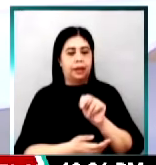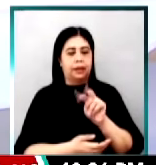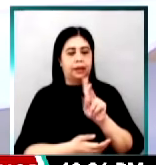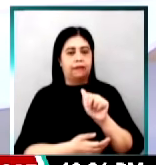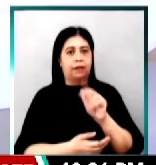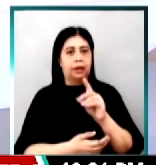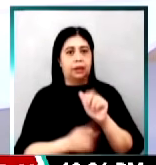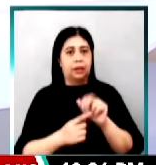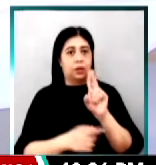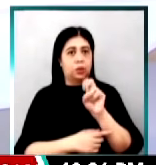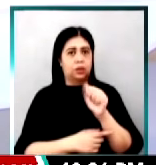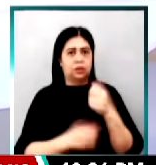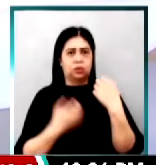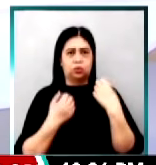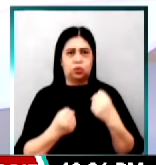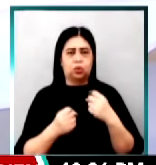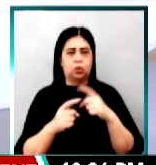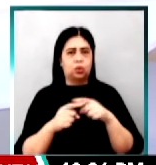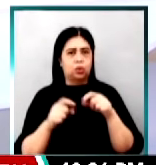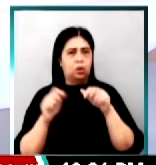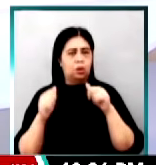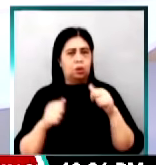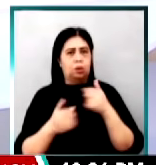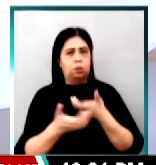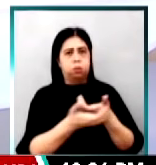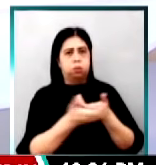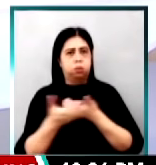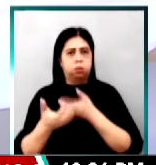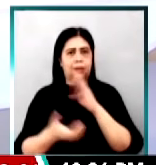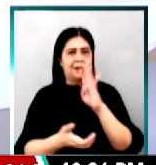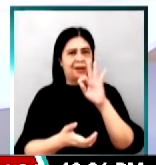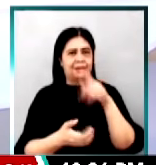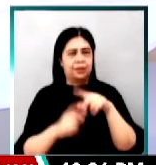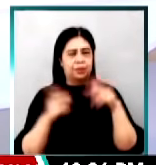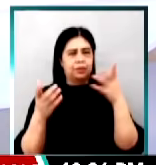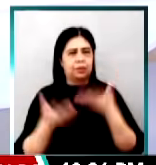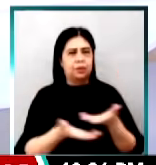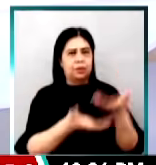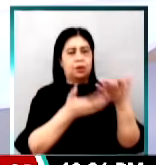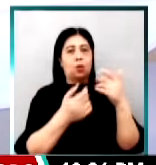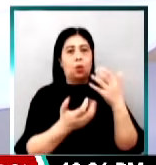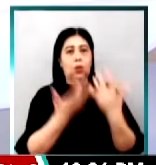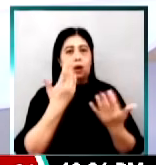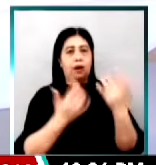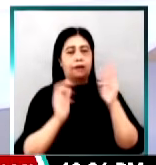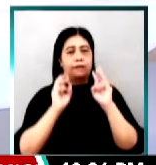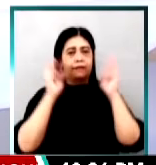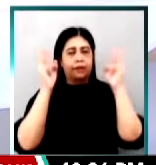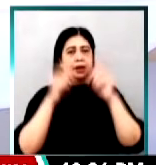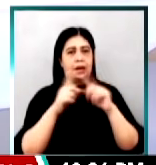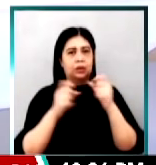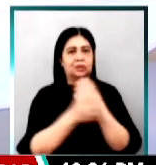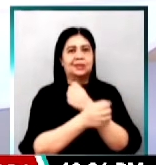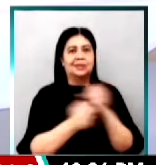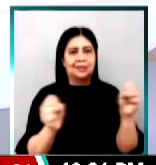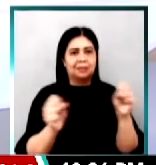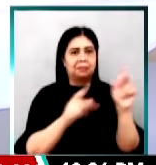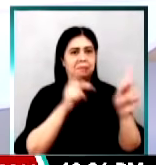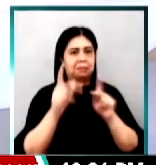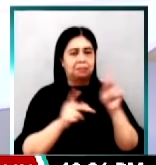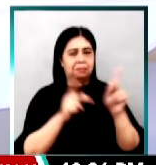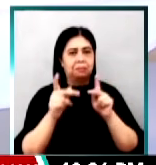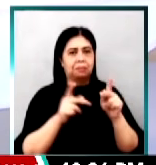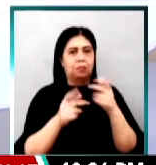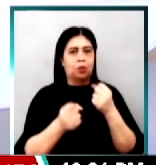tapang na sinuong ng mga bombero ang wildfire para mailigtas ang mga buhay at ari-arian. Yan at iba pang